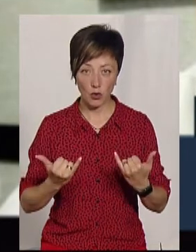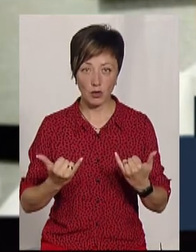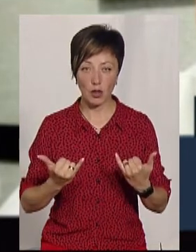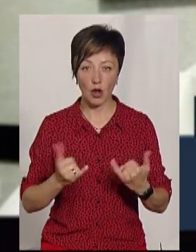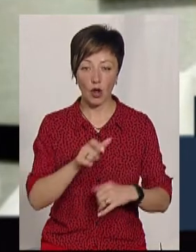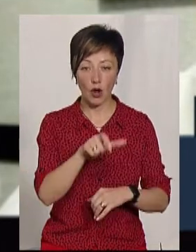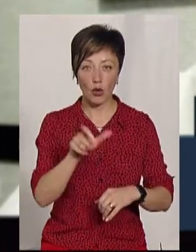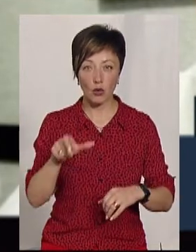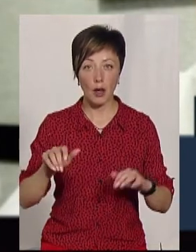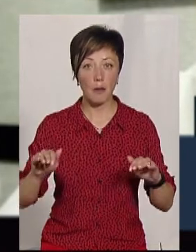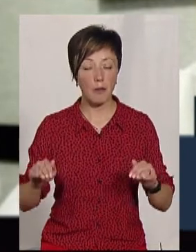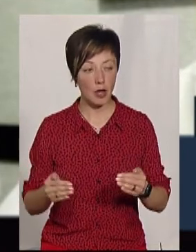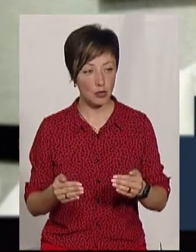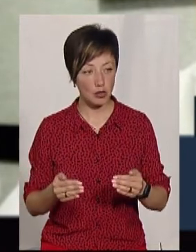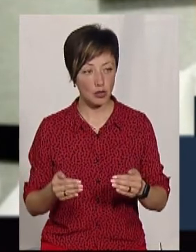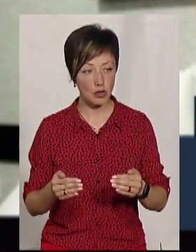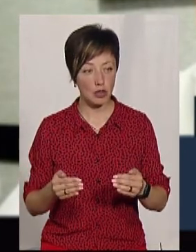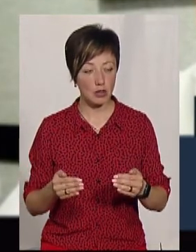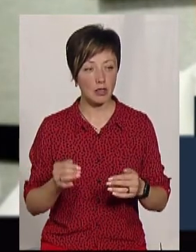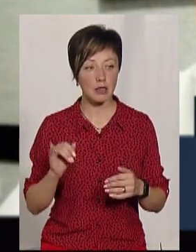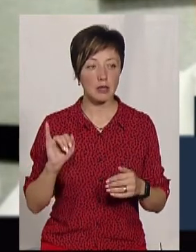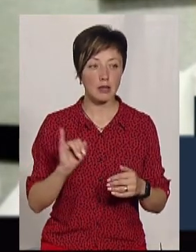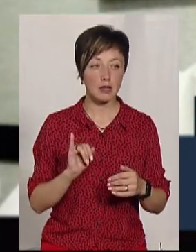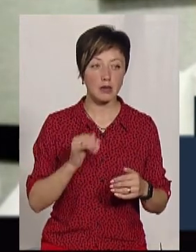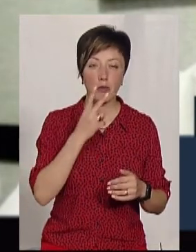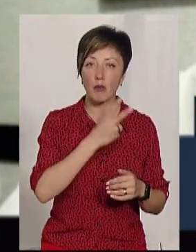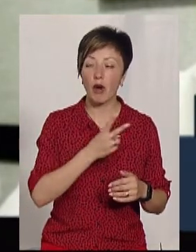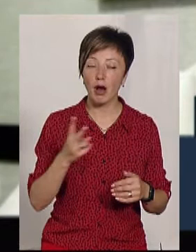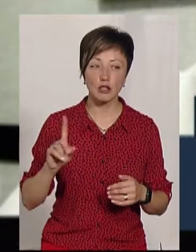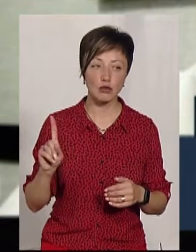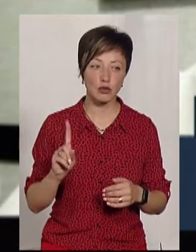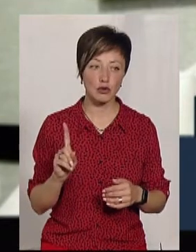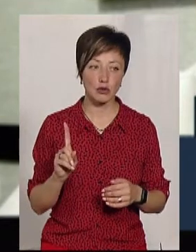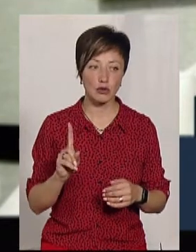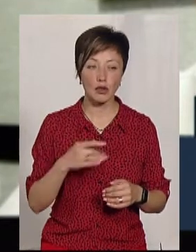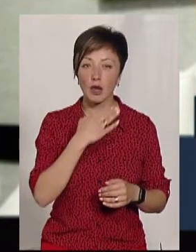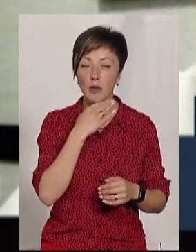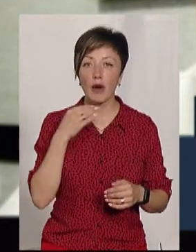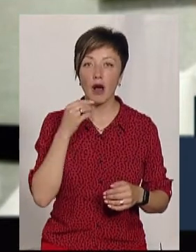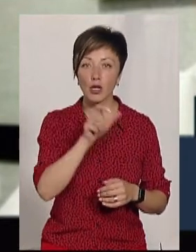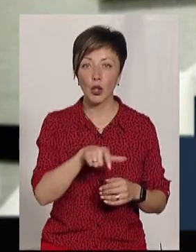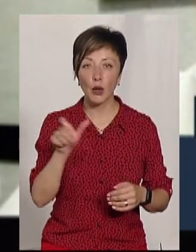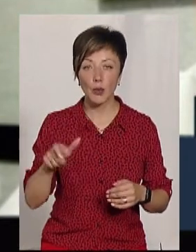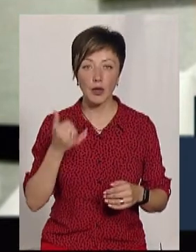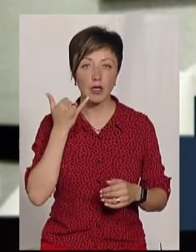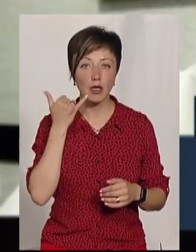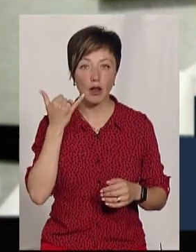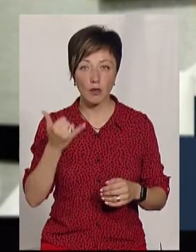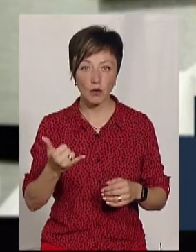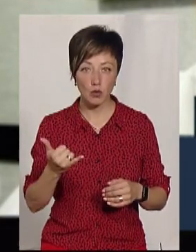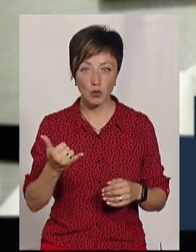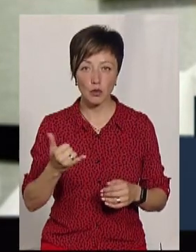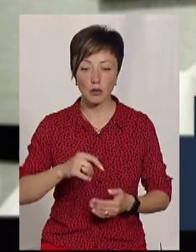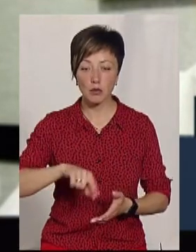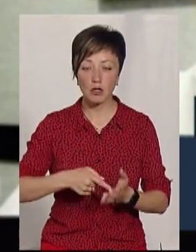їх значно менше. І бачимо, що багато людей, які телефонують